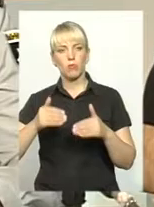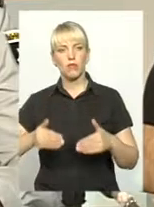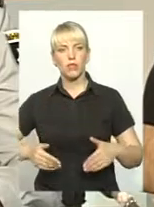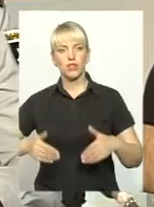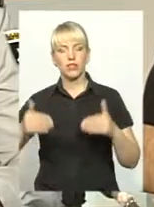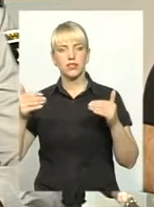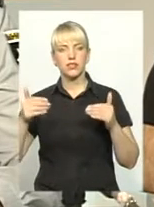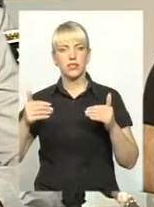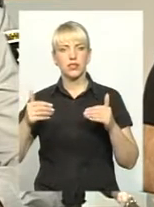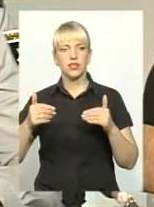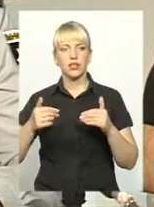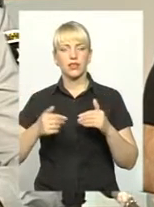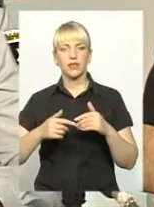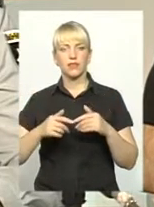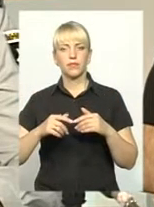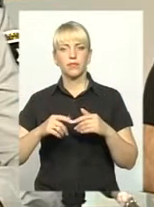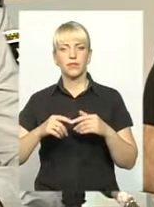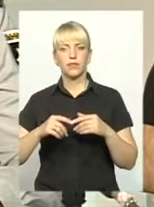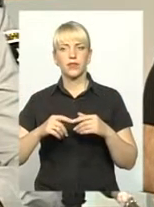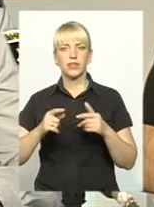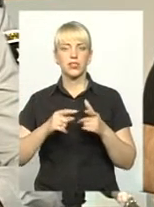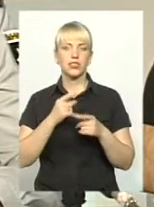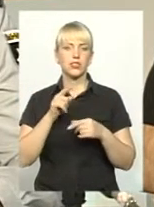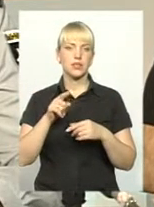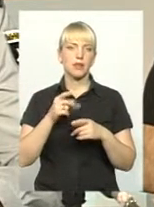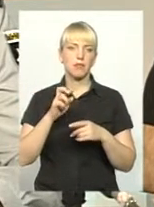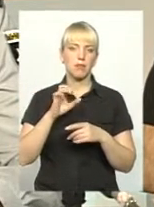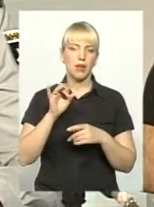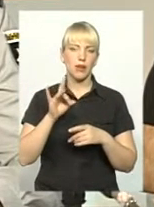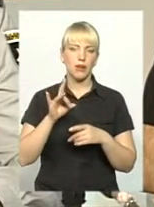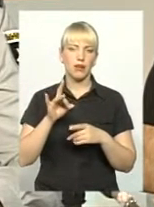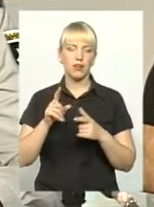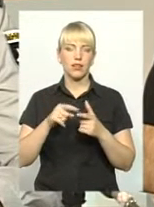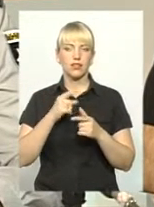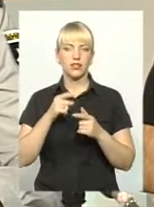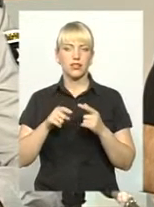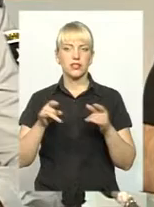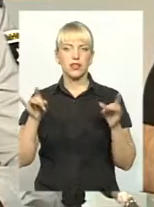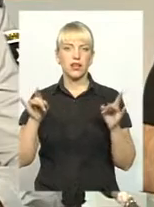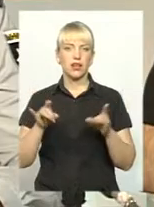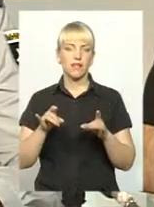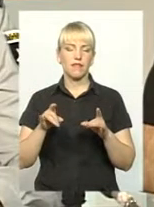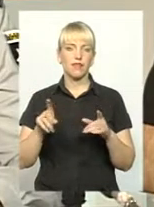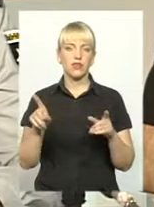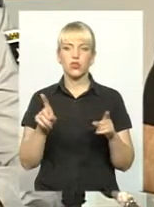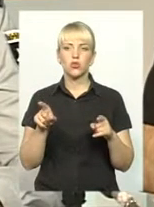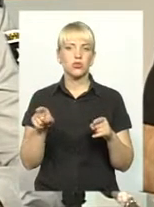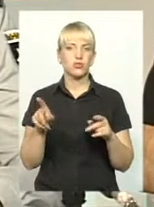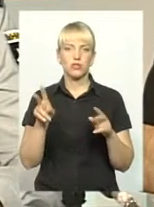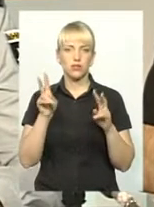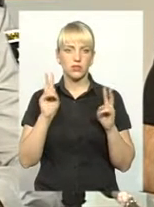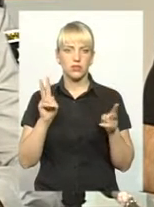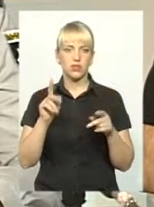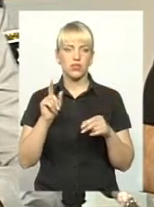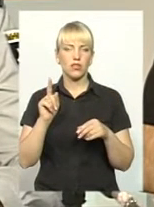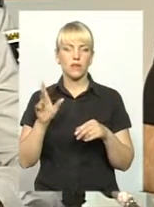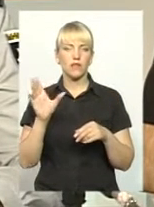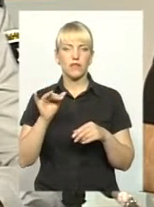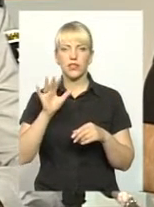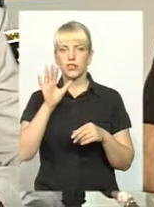вивіски. Як воно називається, чи то бар, чи то кафе, чи то не знати, що то є. Ну там весь